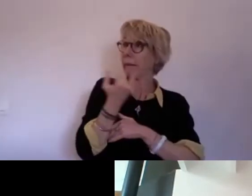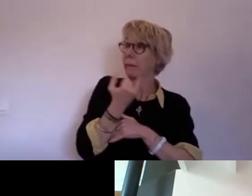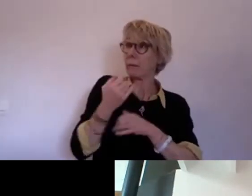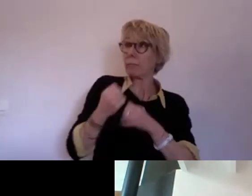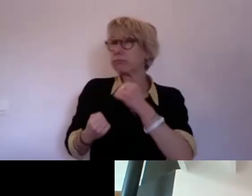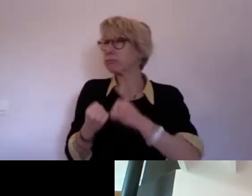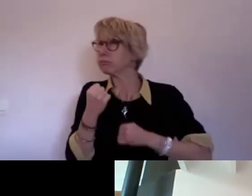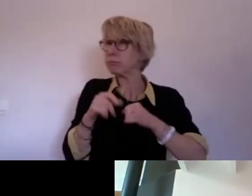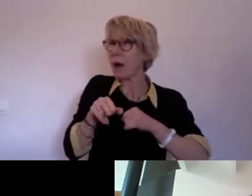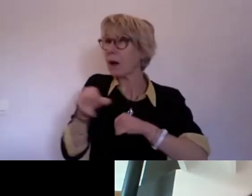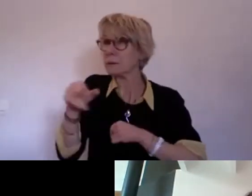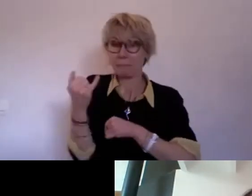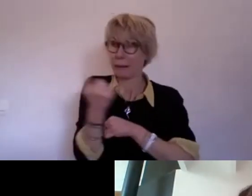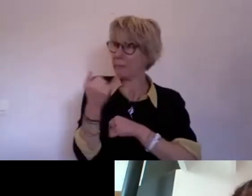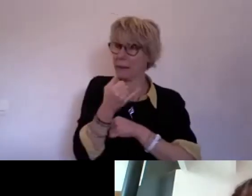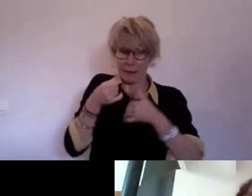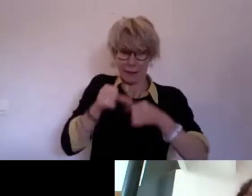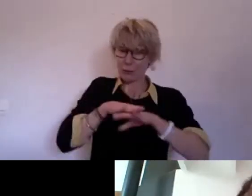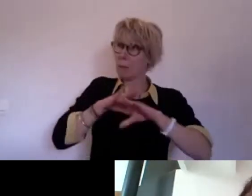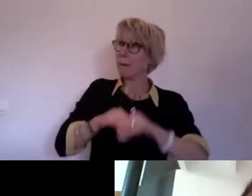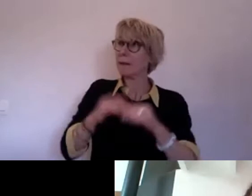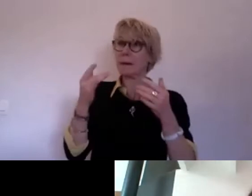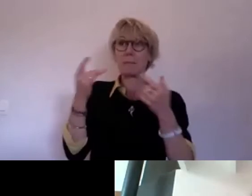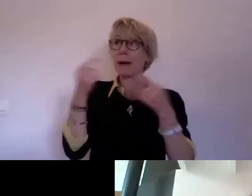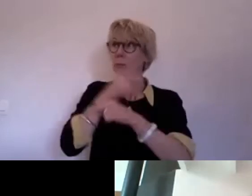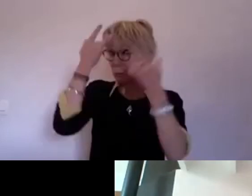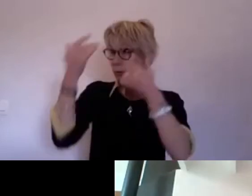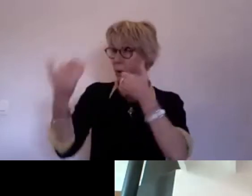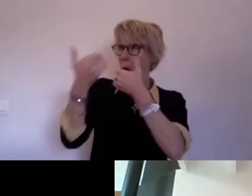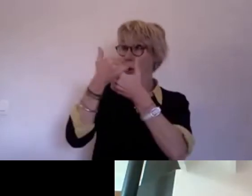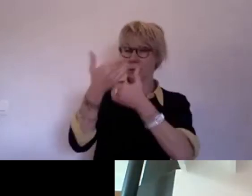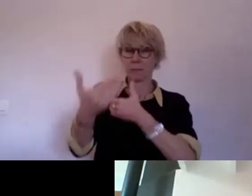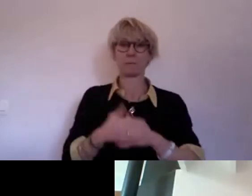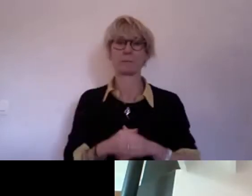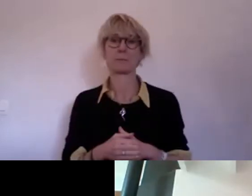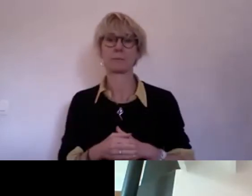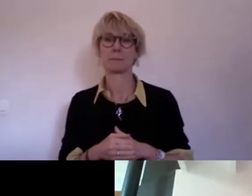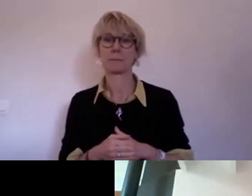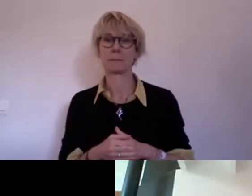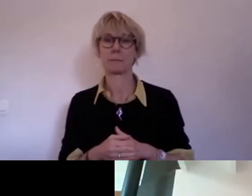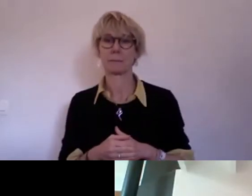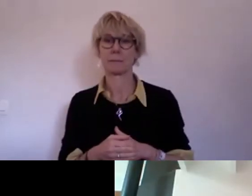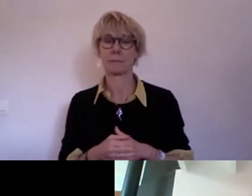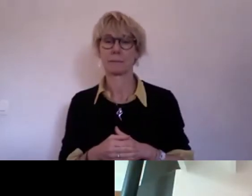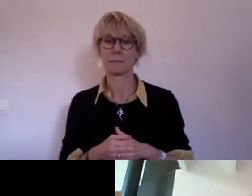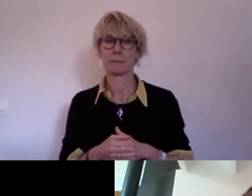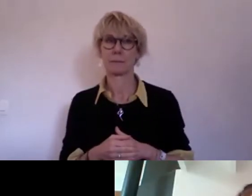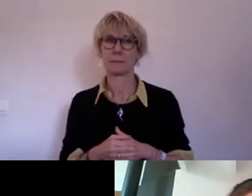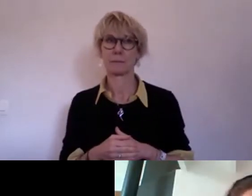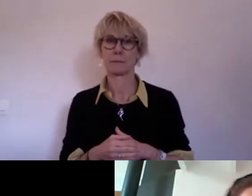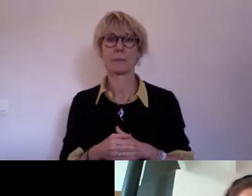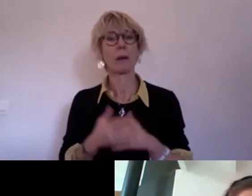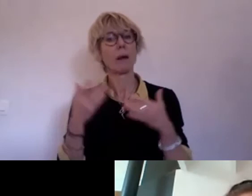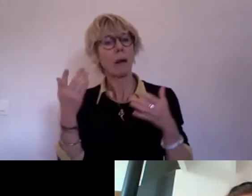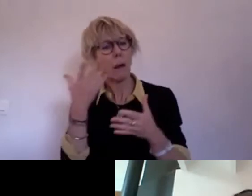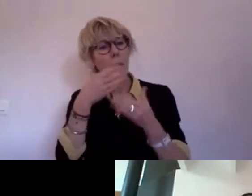traverse. Alors, le deuxième point important que je voudrais soulever, c'est aussi de prendre du temps